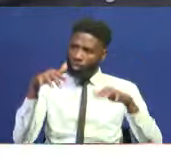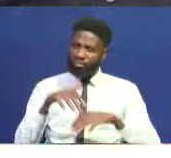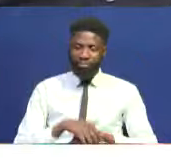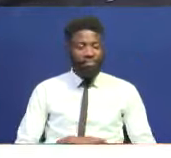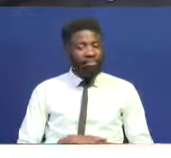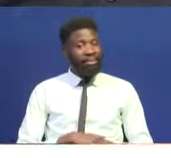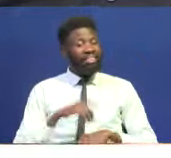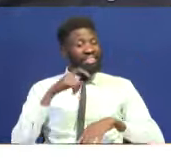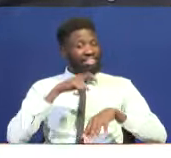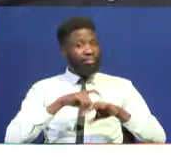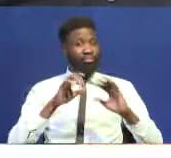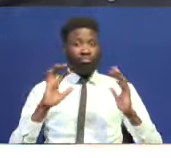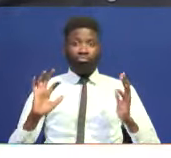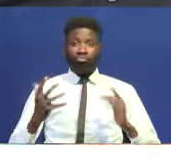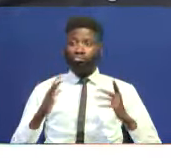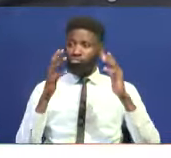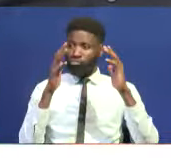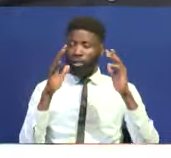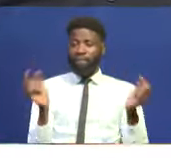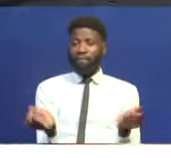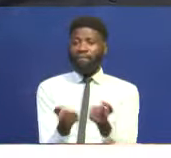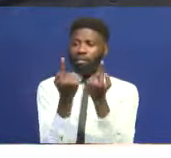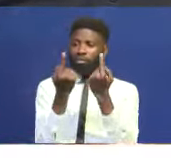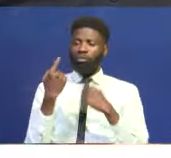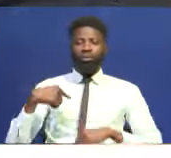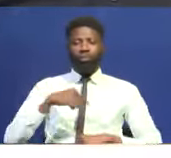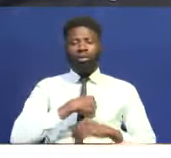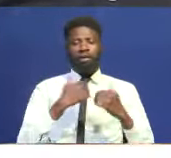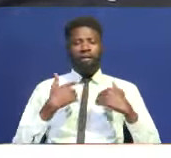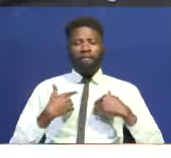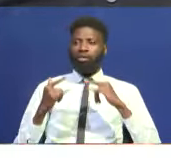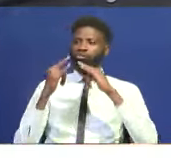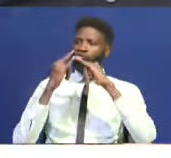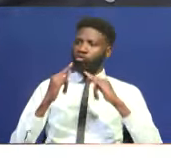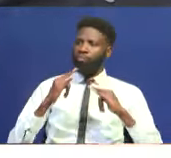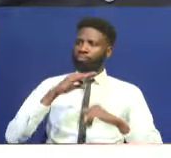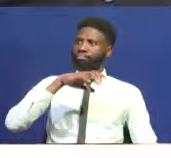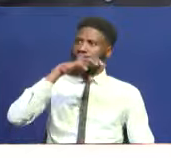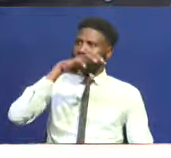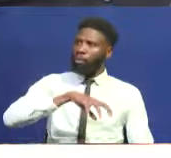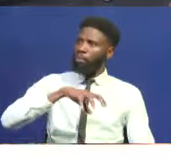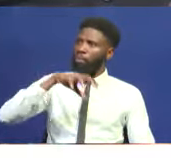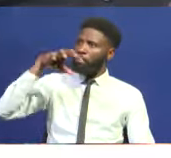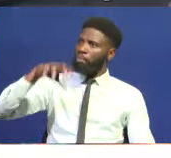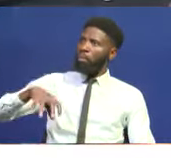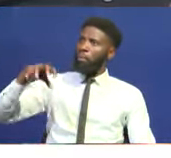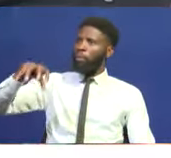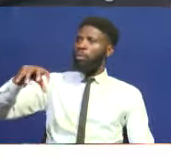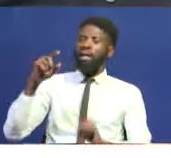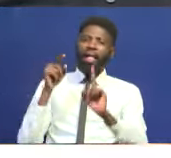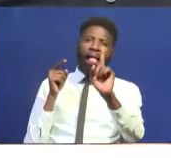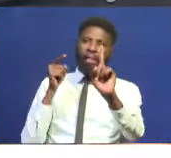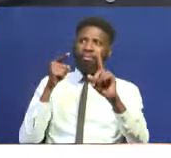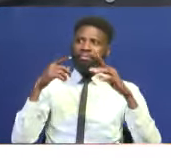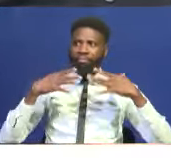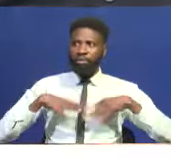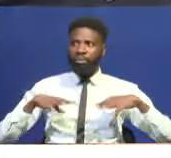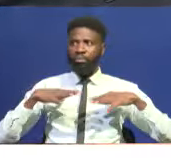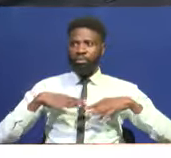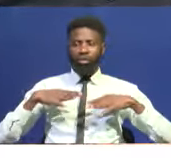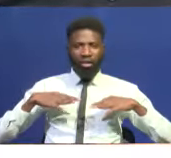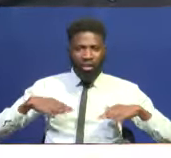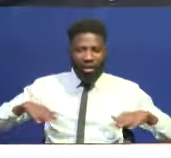ambayo tumeyaweka rasmi kwa ajili ya kuwapatia wakazi wa eneo hili, pia wale wanaofanya biashara